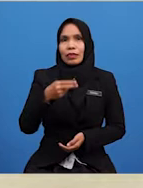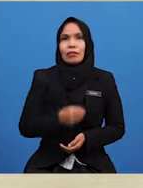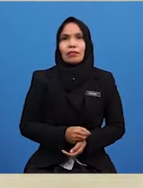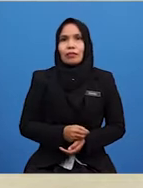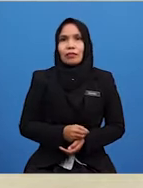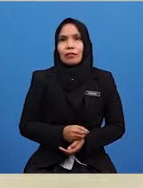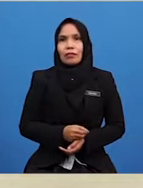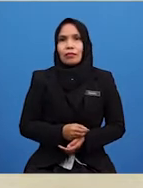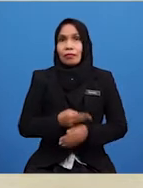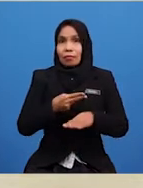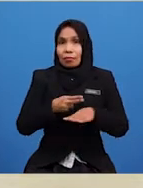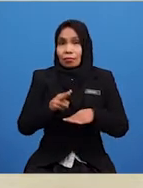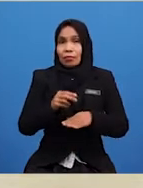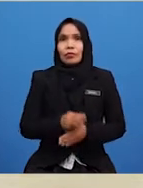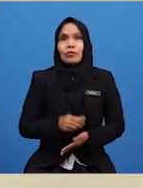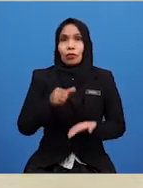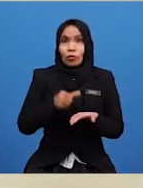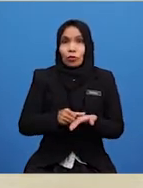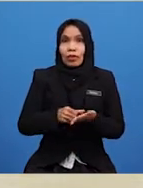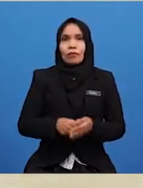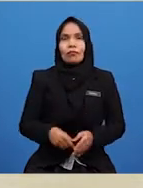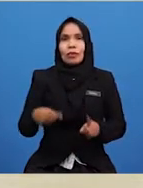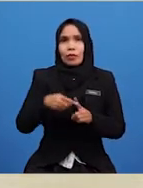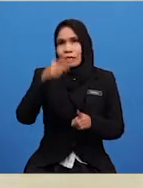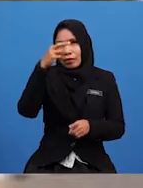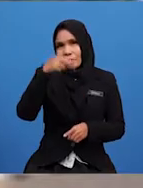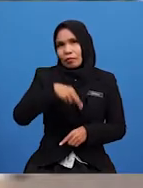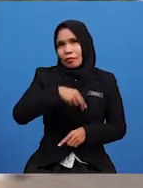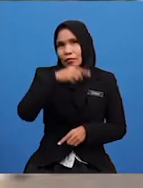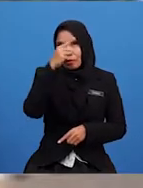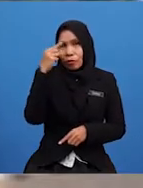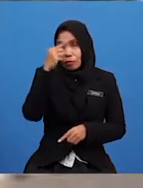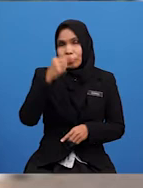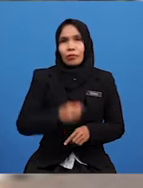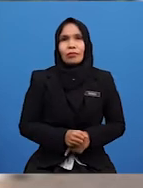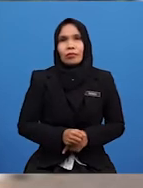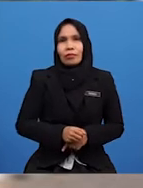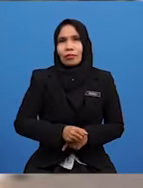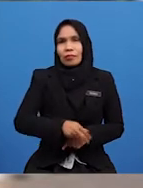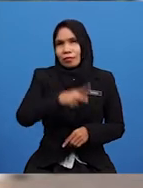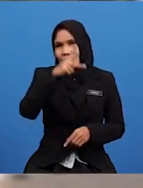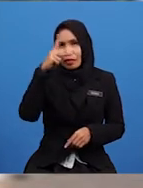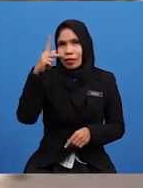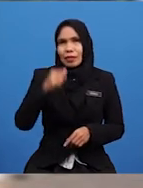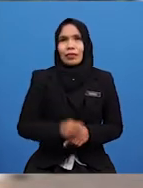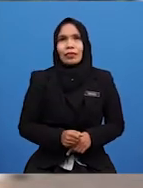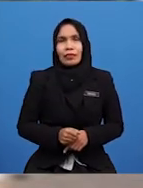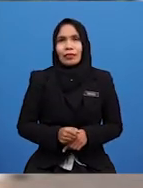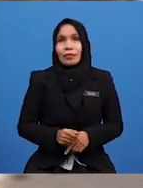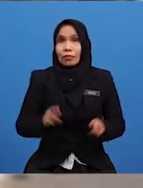pedagangnya yang melanggar undang-undang di Melaka. Ada murid-murid yang jawab dengan betul tak jawapan